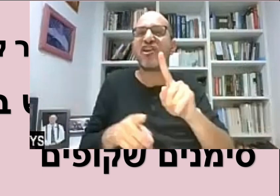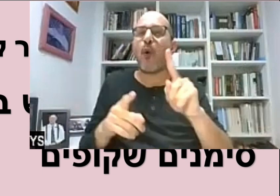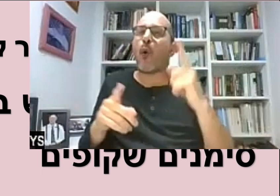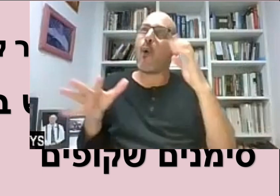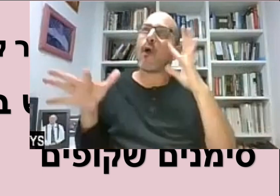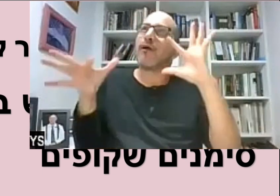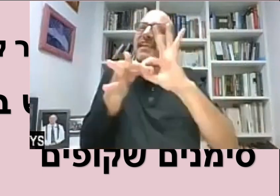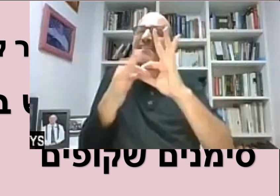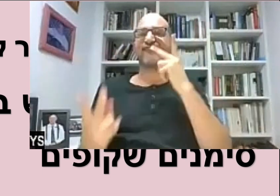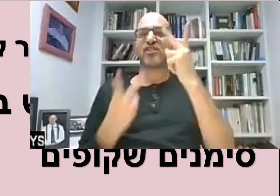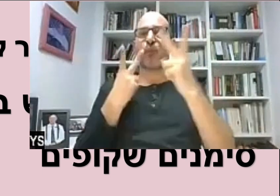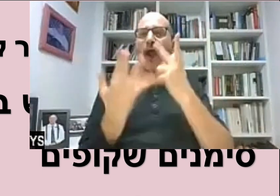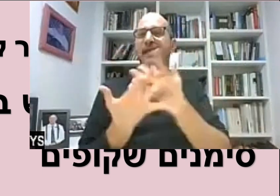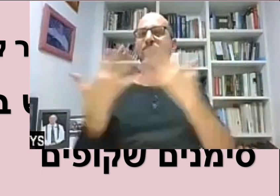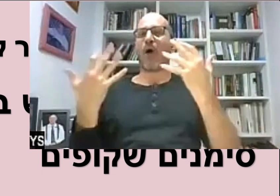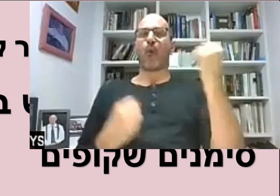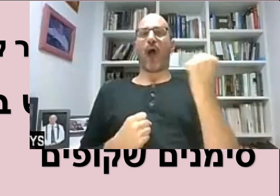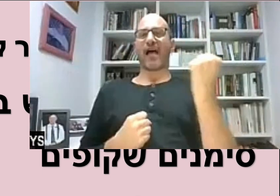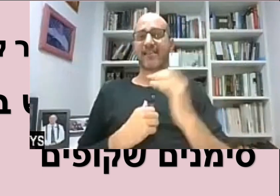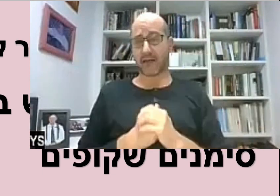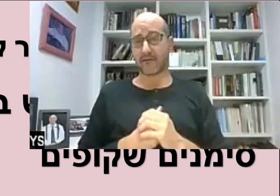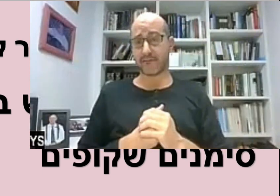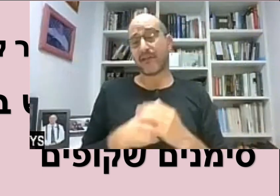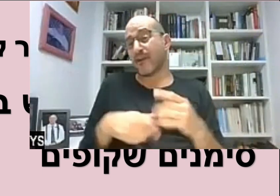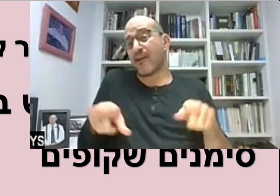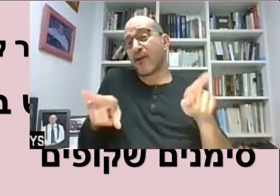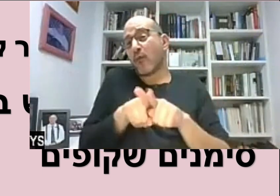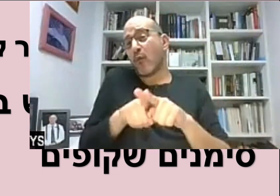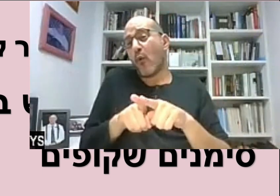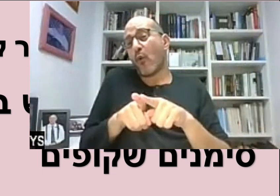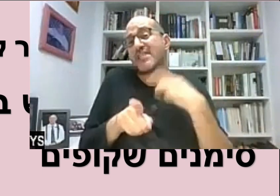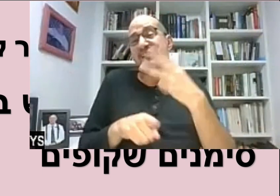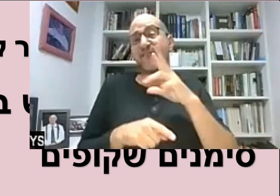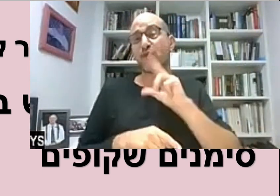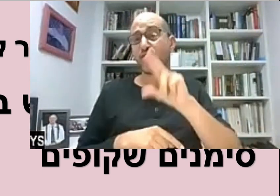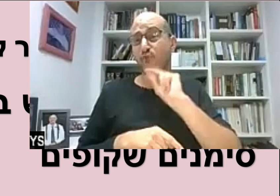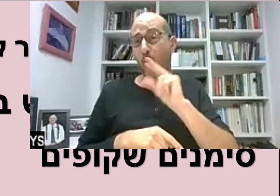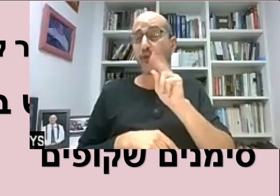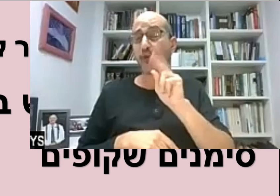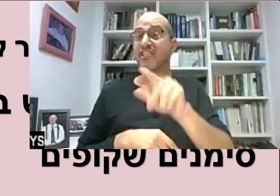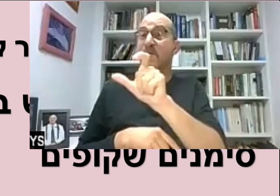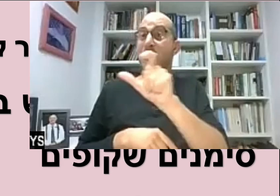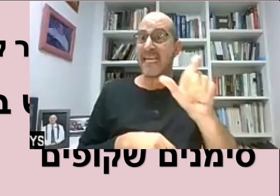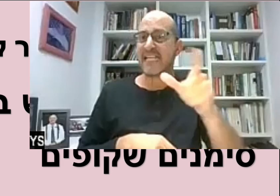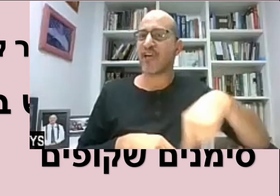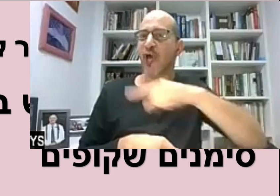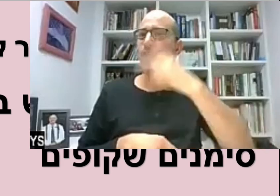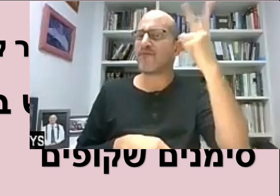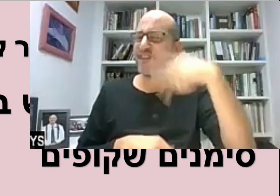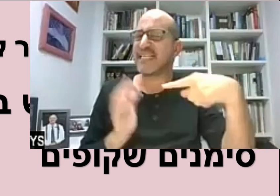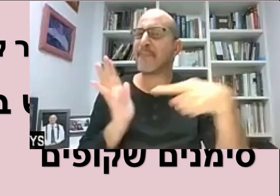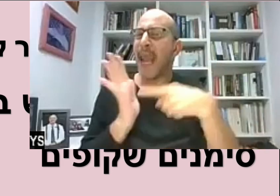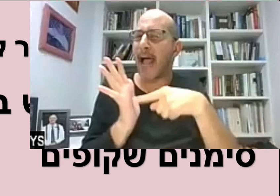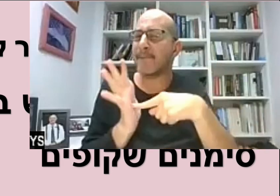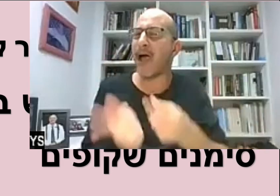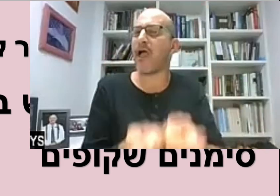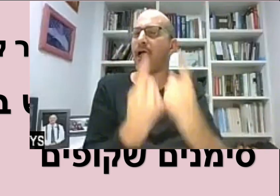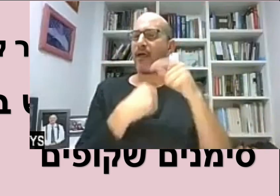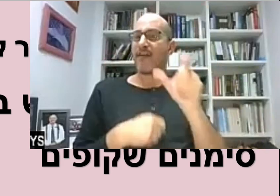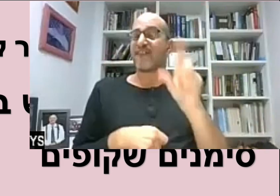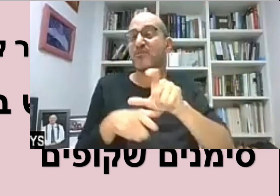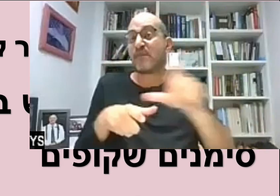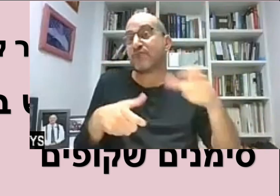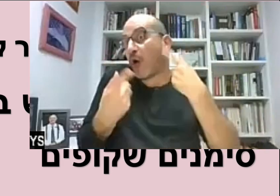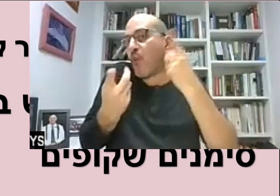זה סימנים שהם לא בעצם לא שקופים, אין להם אופי ויזואלי חזק. בשפה דבורה יש מילים שאנחנו יכולים להבין